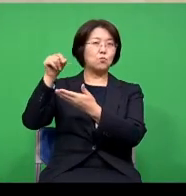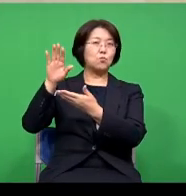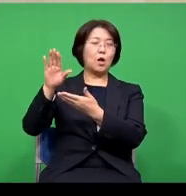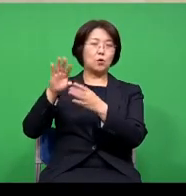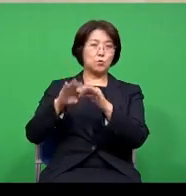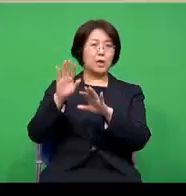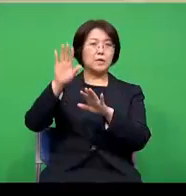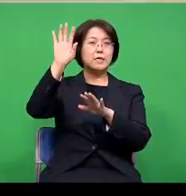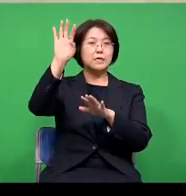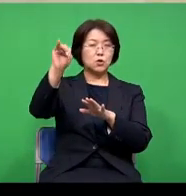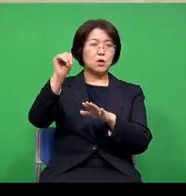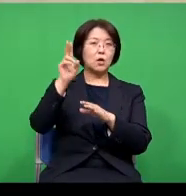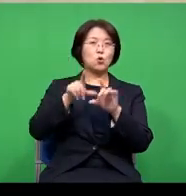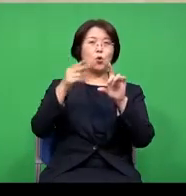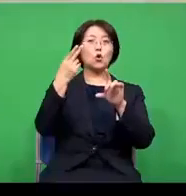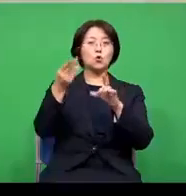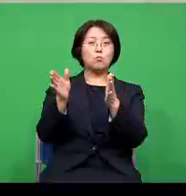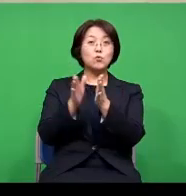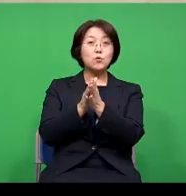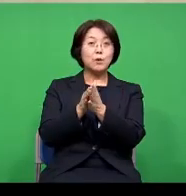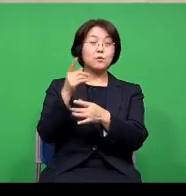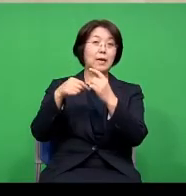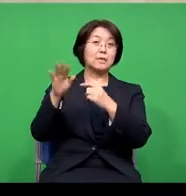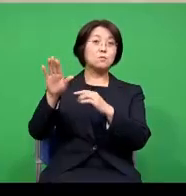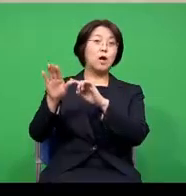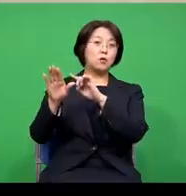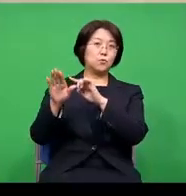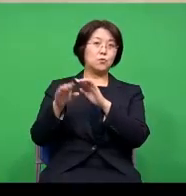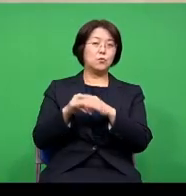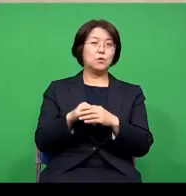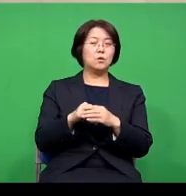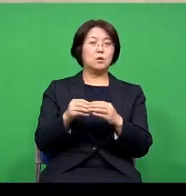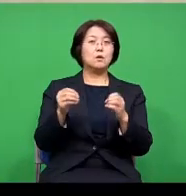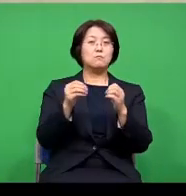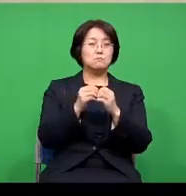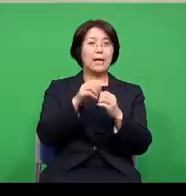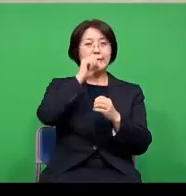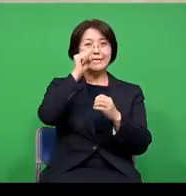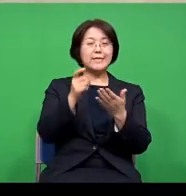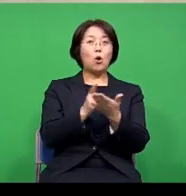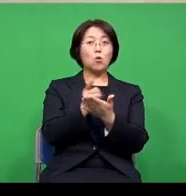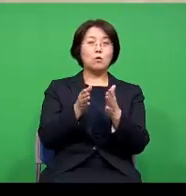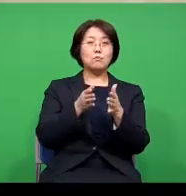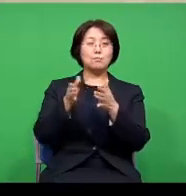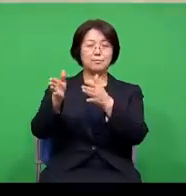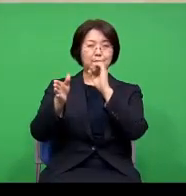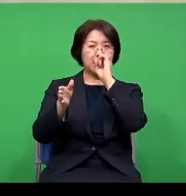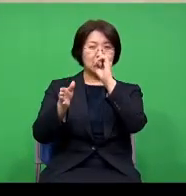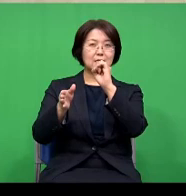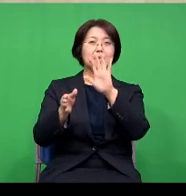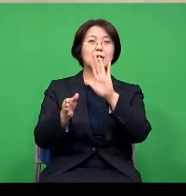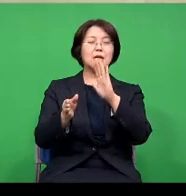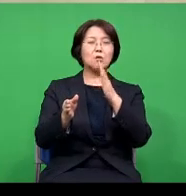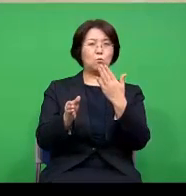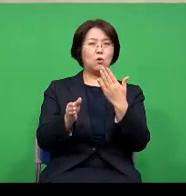東京都もいずれ含める価値議論もあるようですね。しかし同時にそういういい方向に行くのが一番望まし